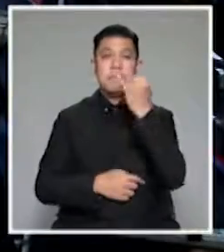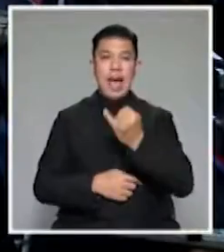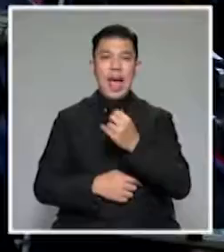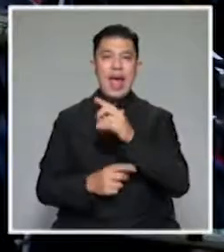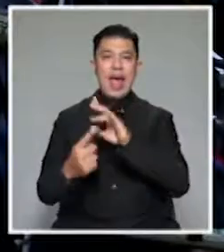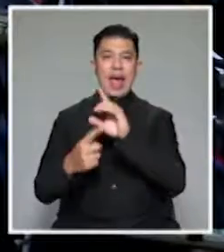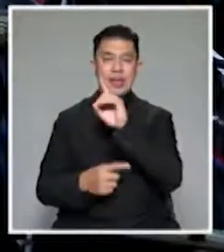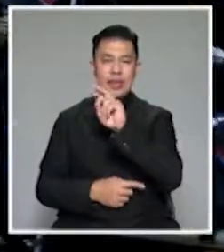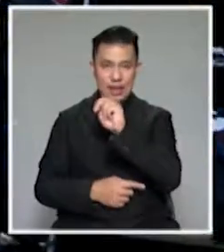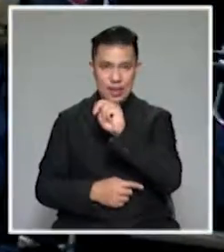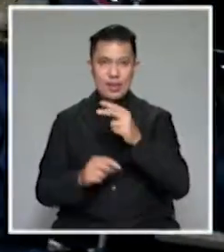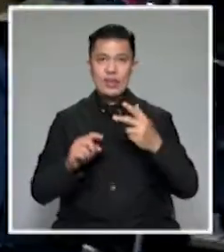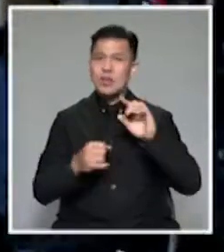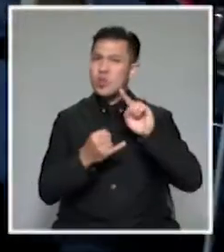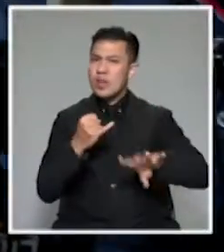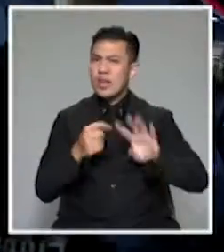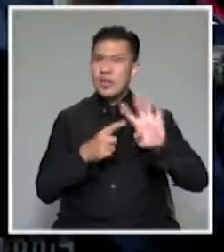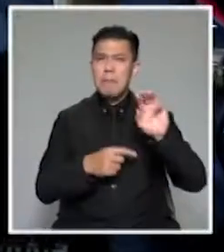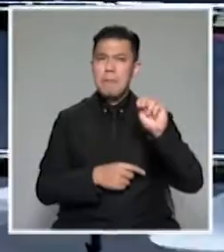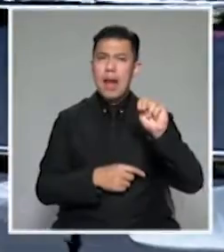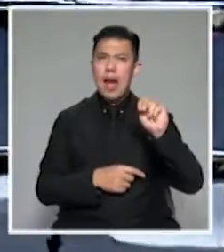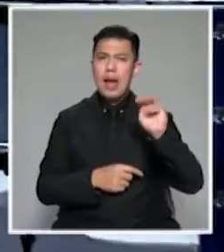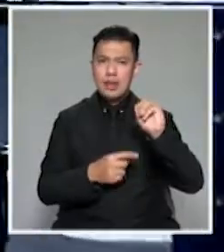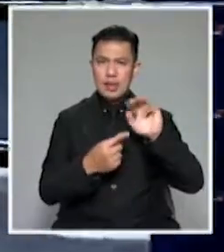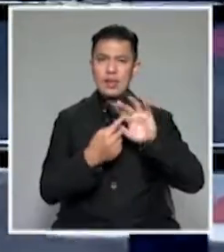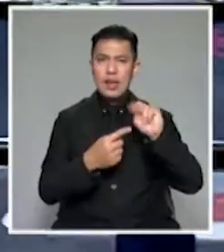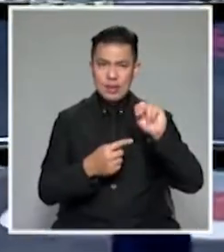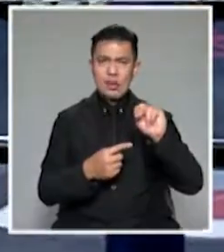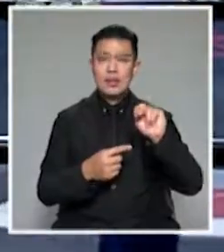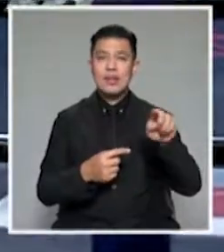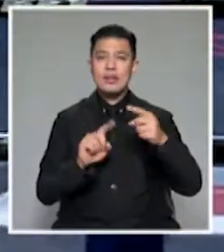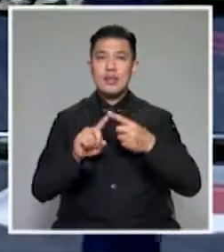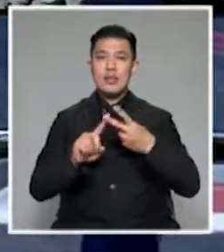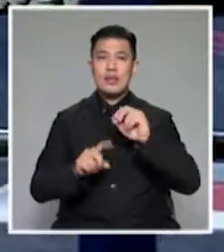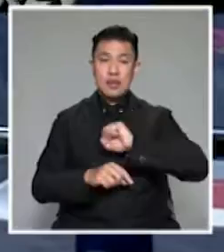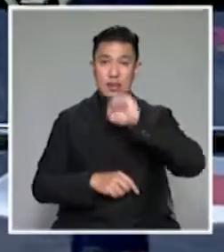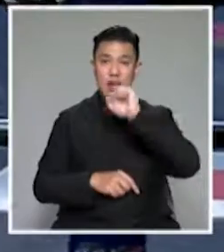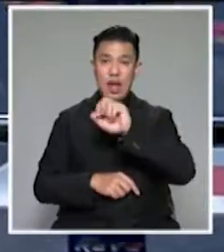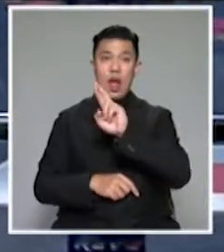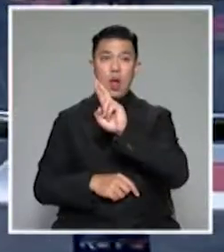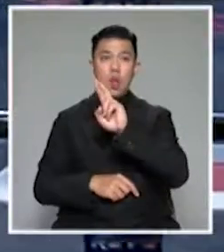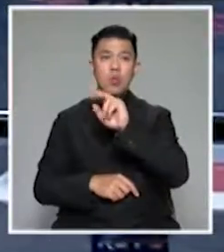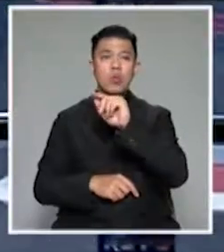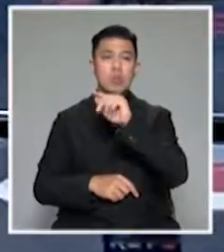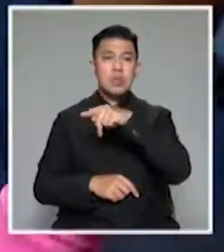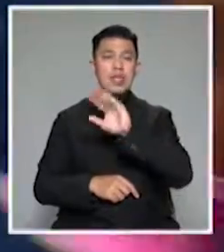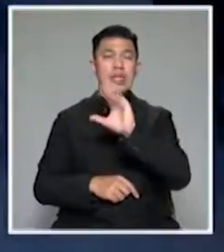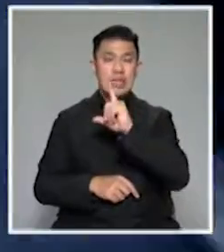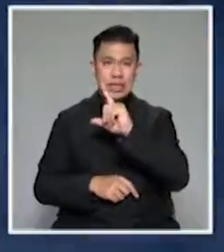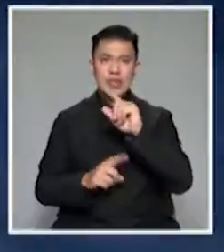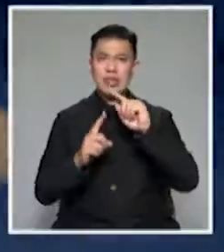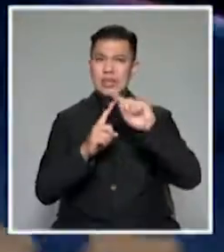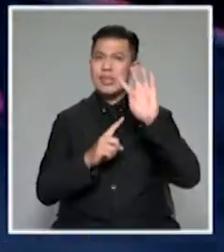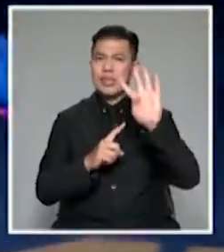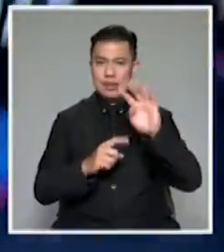ศักดิ์วิเชียรและปิดท้ายที่มนัชชัยหยกขาวแสนชัยยิมชนะ TKO รุ่งพิชิตสิทธิ์คงเวทในยก